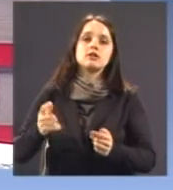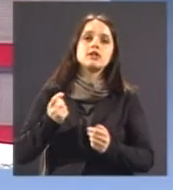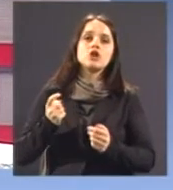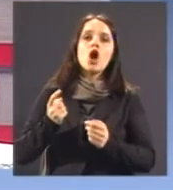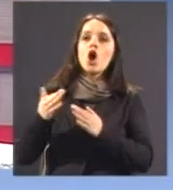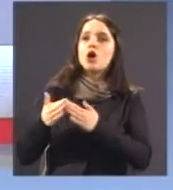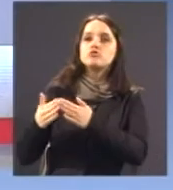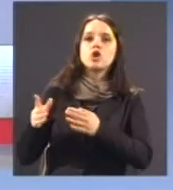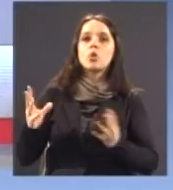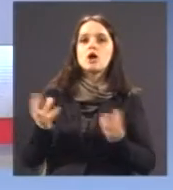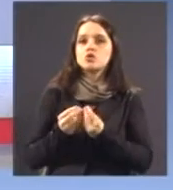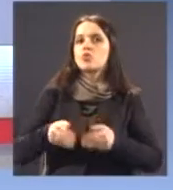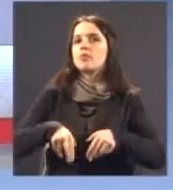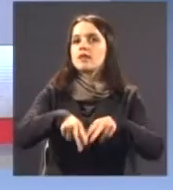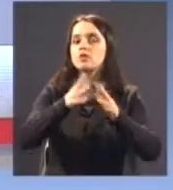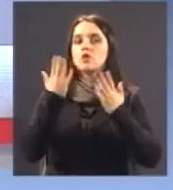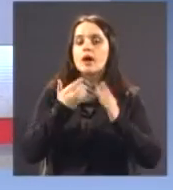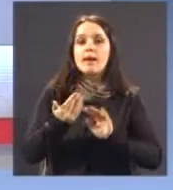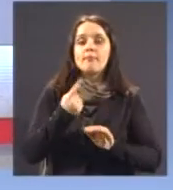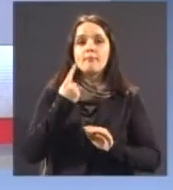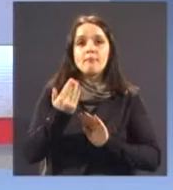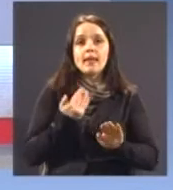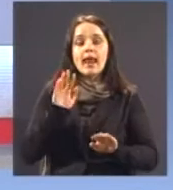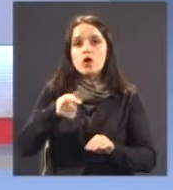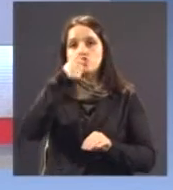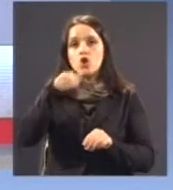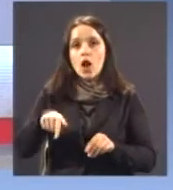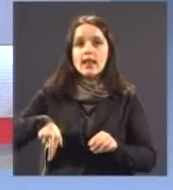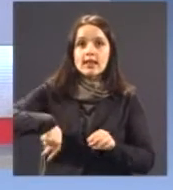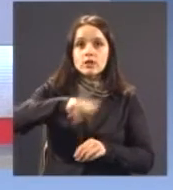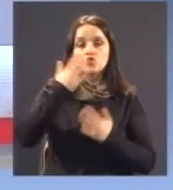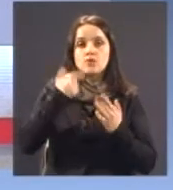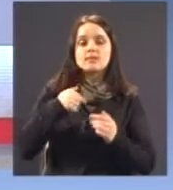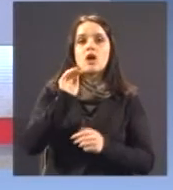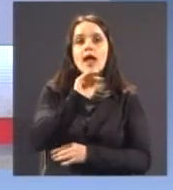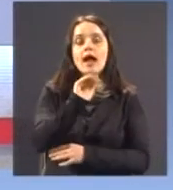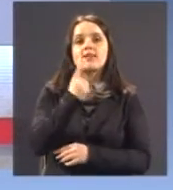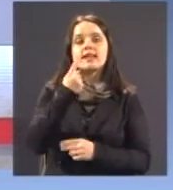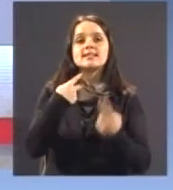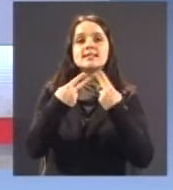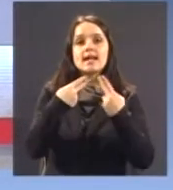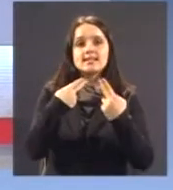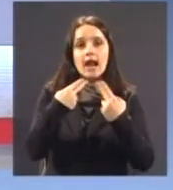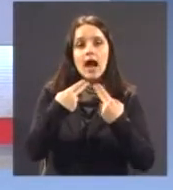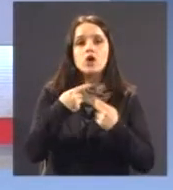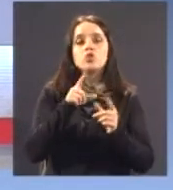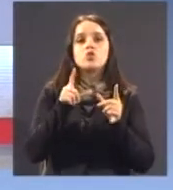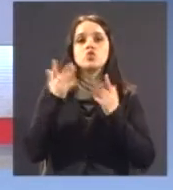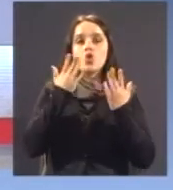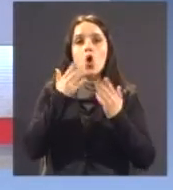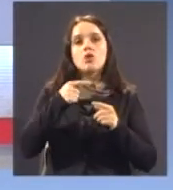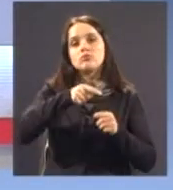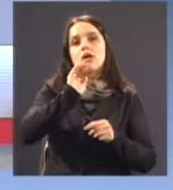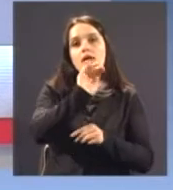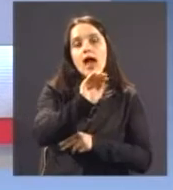ona trebala da krene u školu, mi smo zakazali jedan sastanak u školi, najavili da će dijete doći pohađati